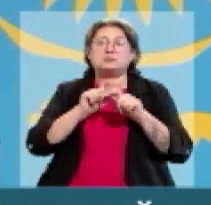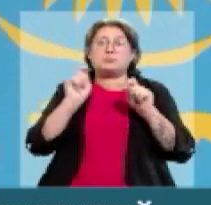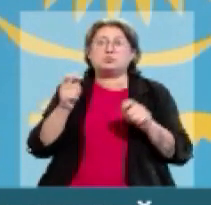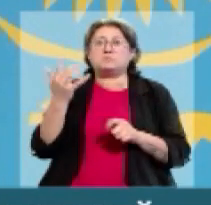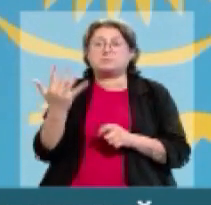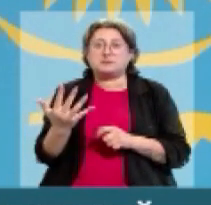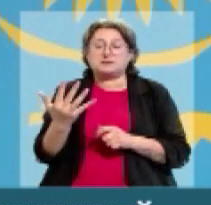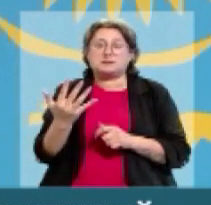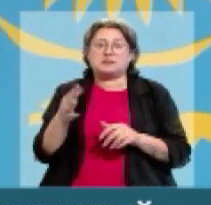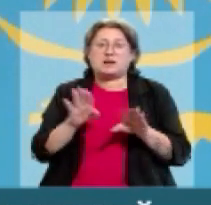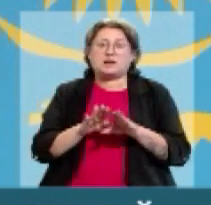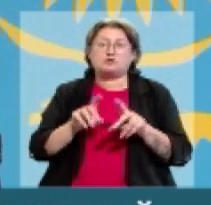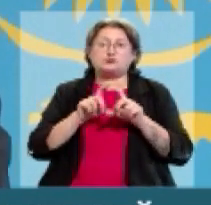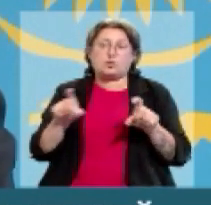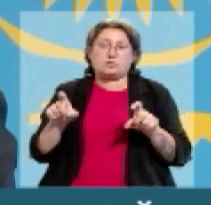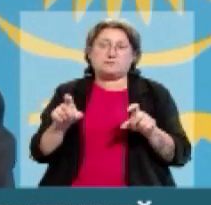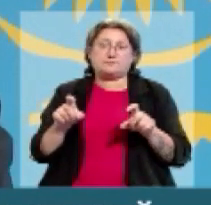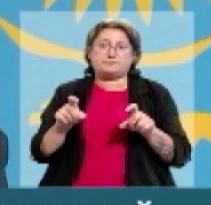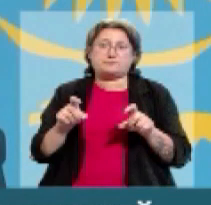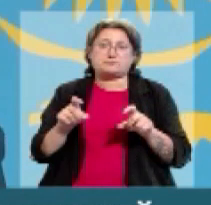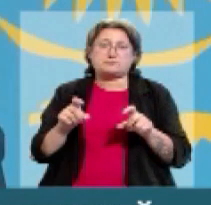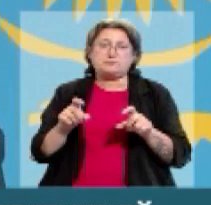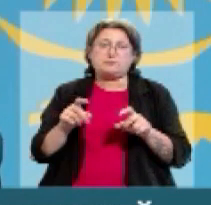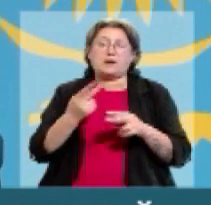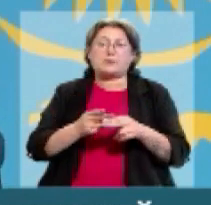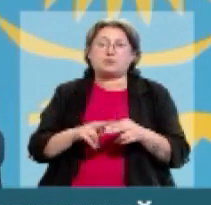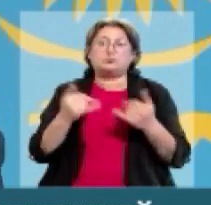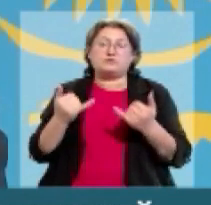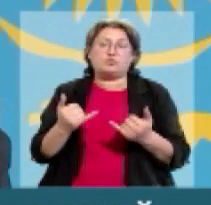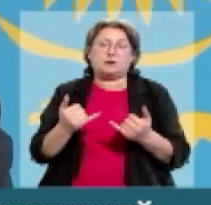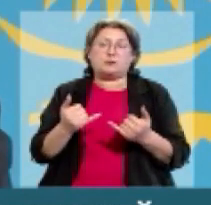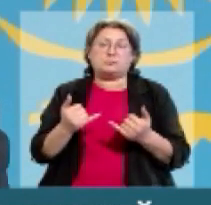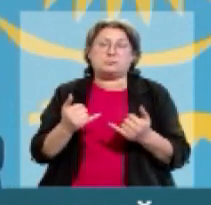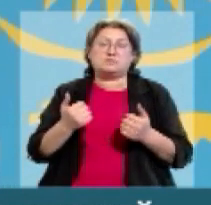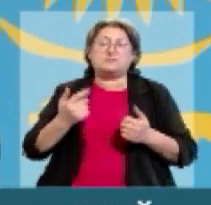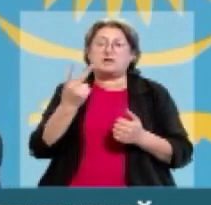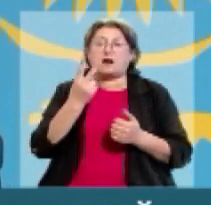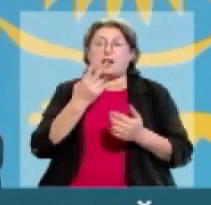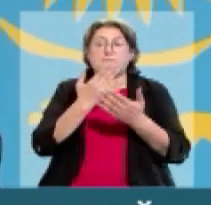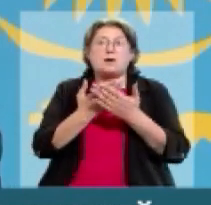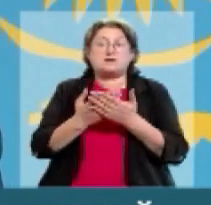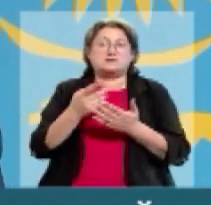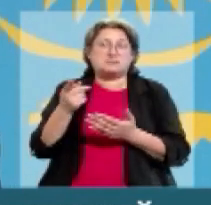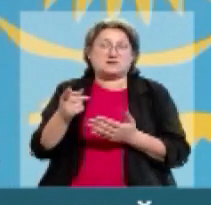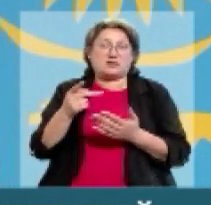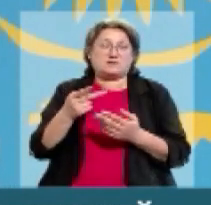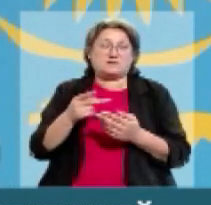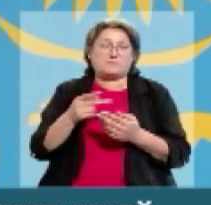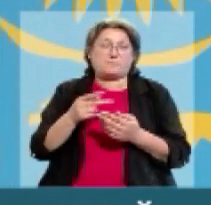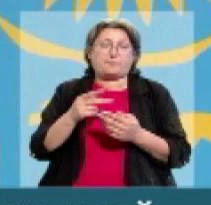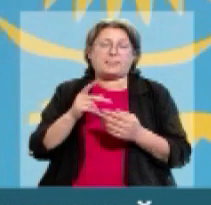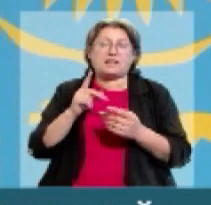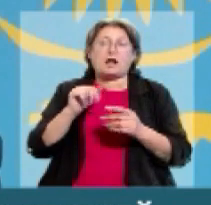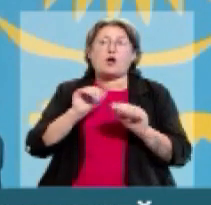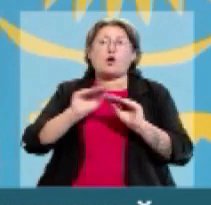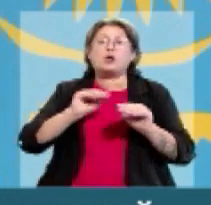5 таких опорных школ. Вот, поэтому сегодня вот вторая презентация получается на